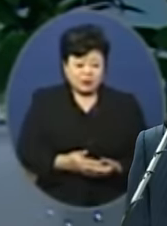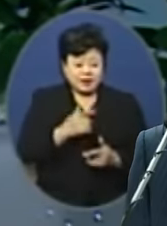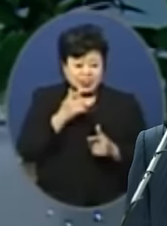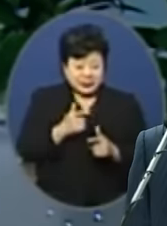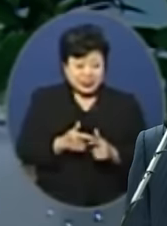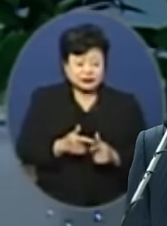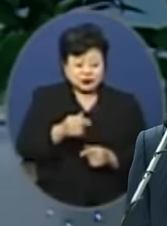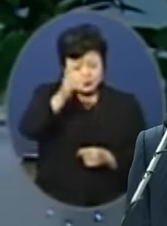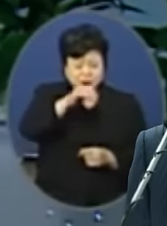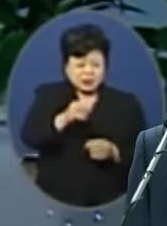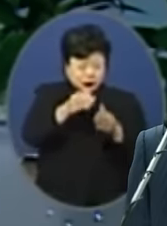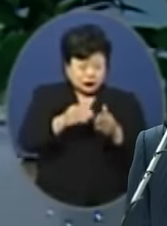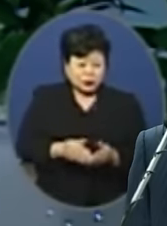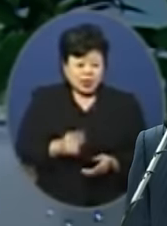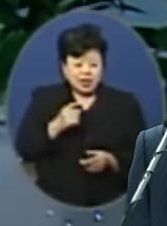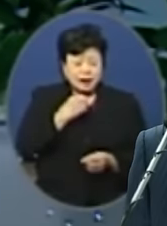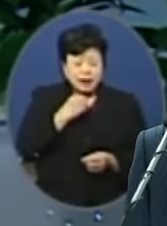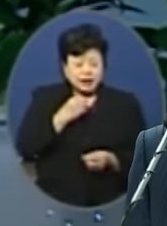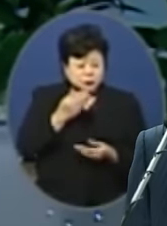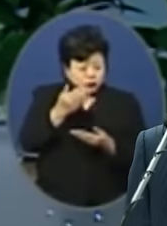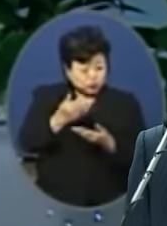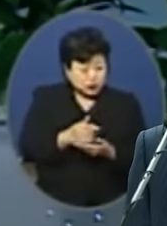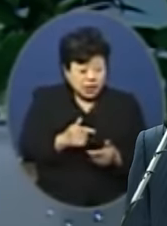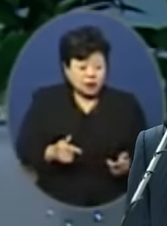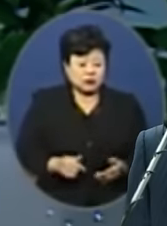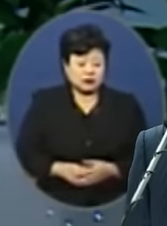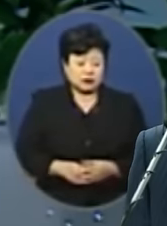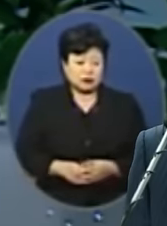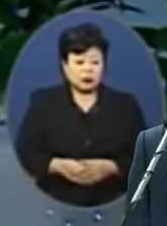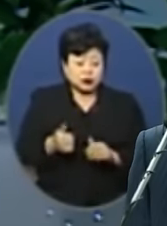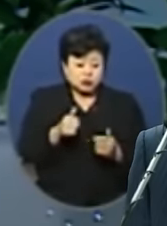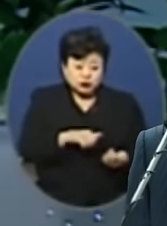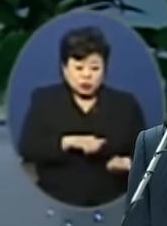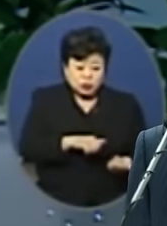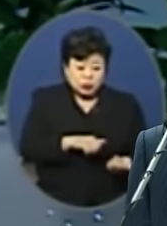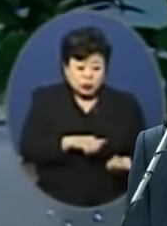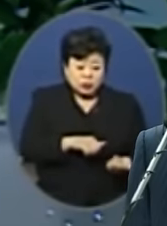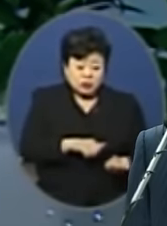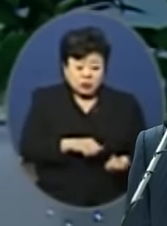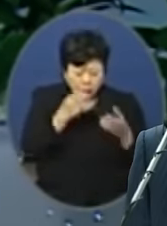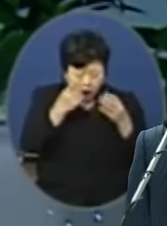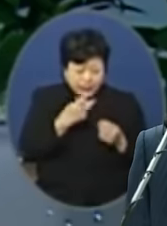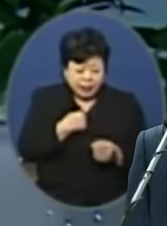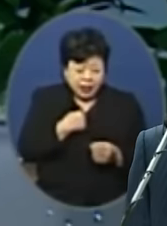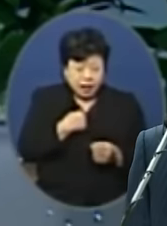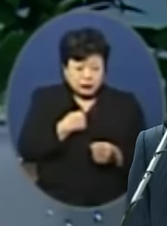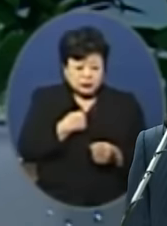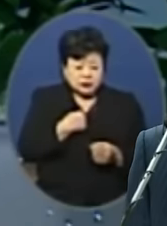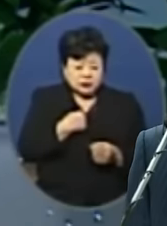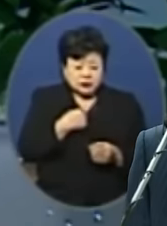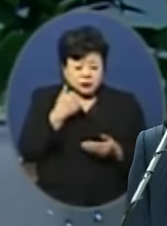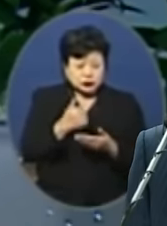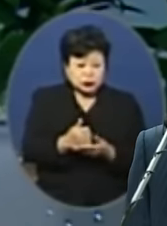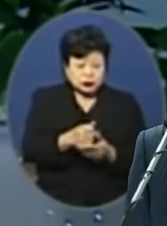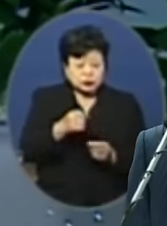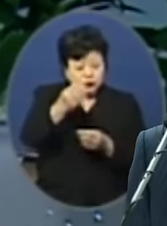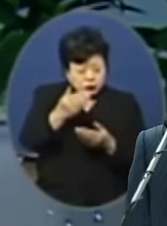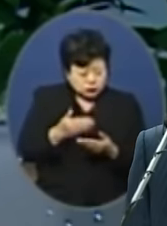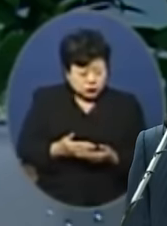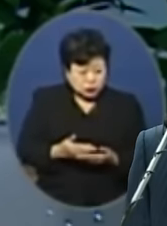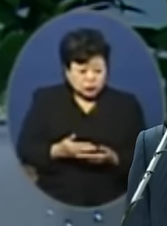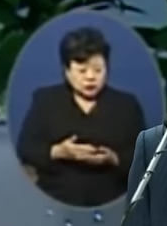예수님이 우리에게 한 가지 복만 준 것이 아닙니다. 그냥 죽으셔서 고난당하심으로 우리를 죄에서